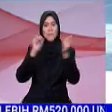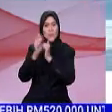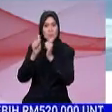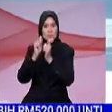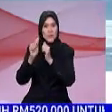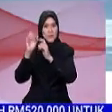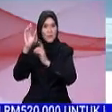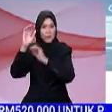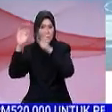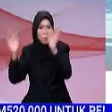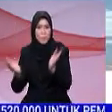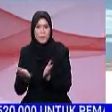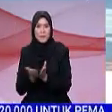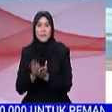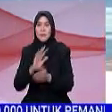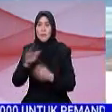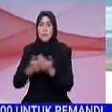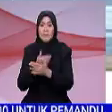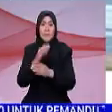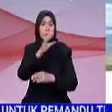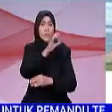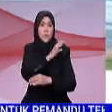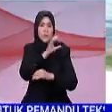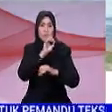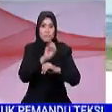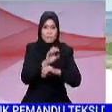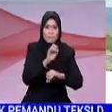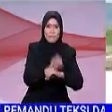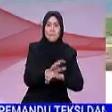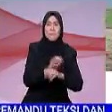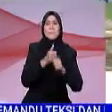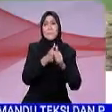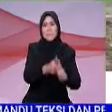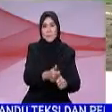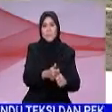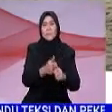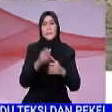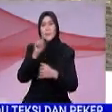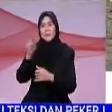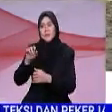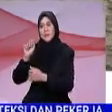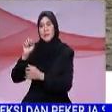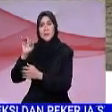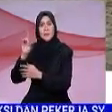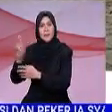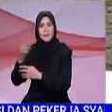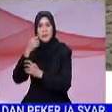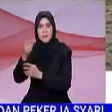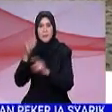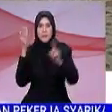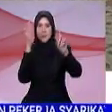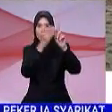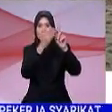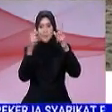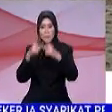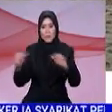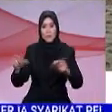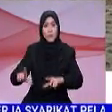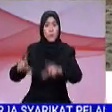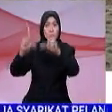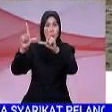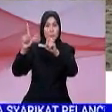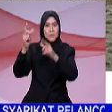tersebut dengan menuruti semua nasihat jurulatihnya Muhammad Faizul Harun. Tambah Muhammad Ziad, misi utamanya di Tokyo adalah untuk